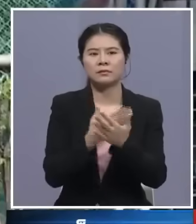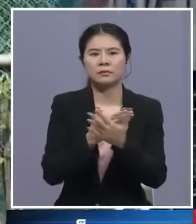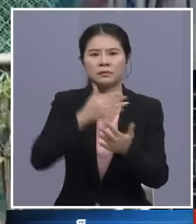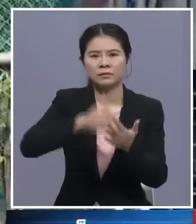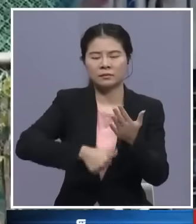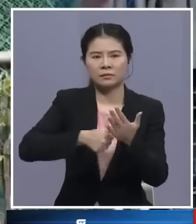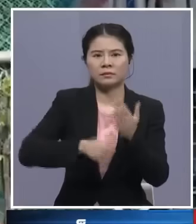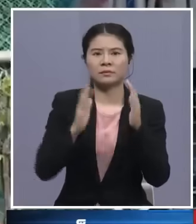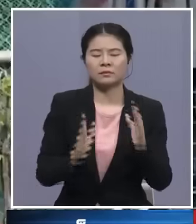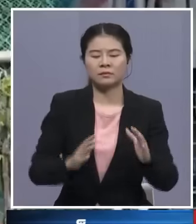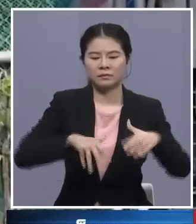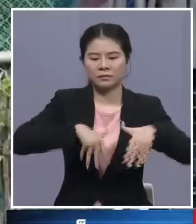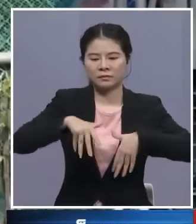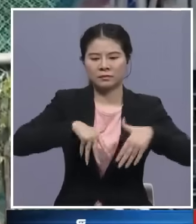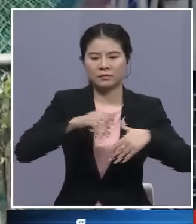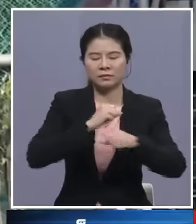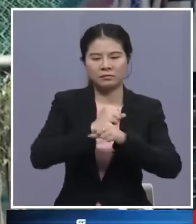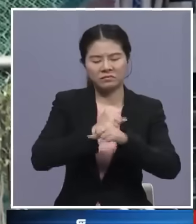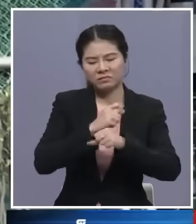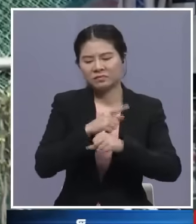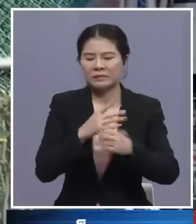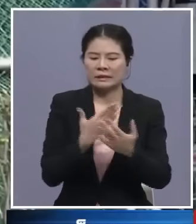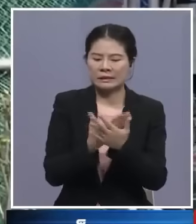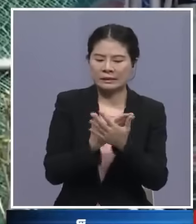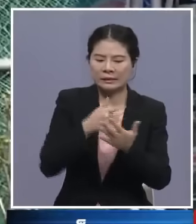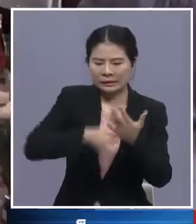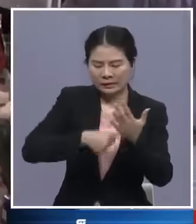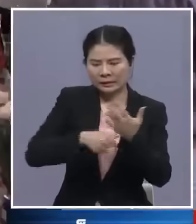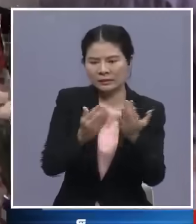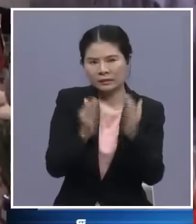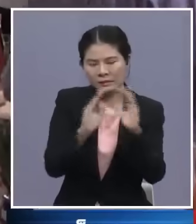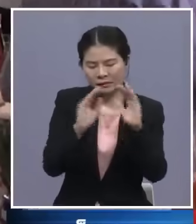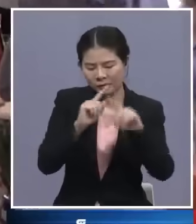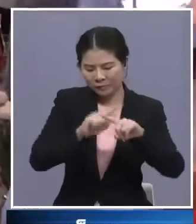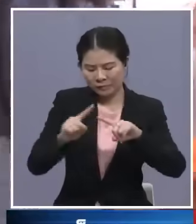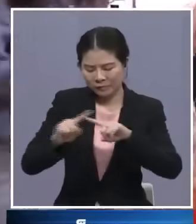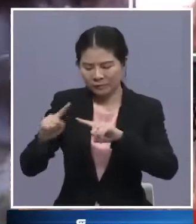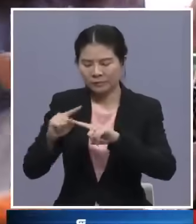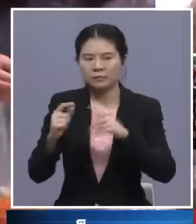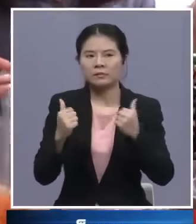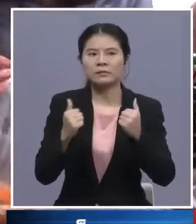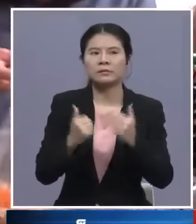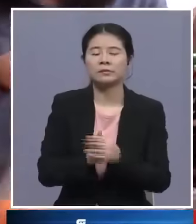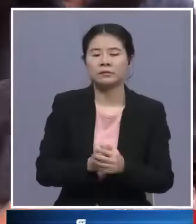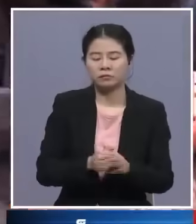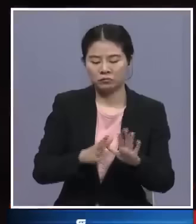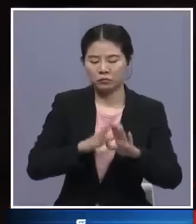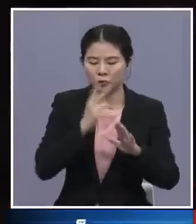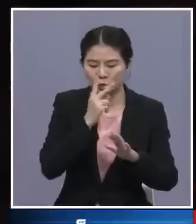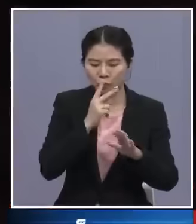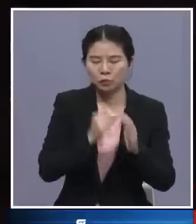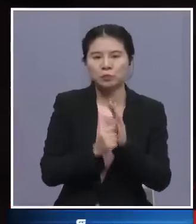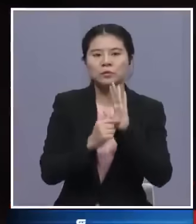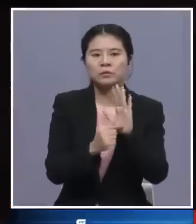หัวประชาชนกำลังเอาตัวไม่รอดฮะคุณหมอเลี้ยบยกข้อมูลเครดิตแห่งชาติหรเครดิตบูโรว่านี่ครัว